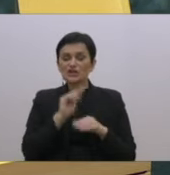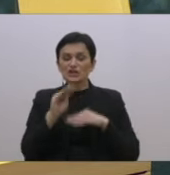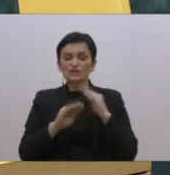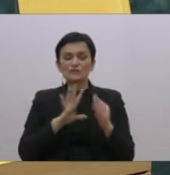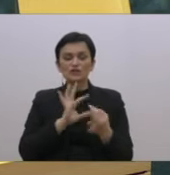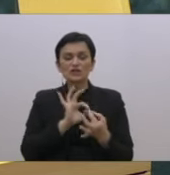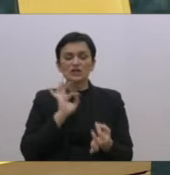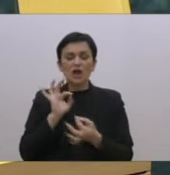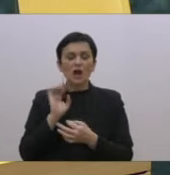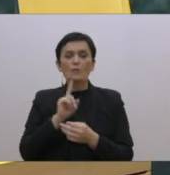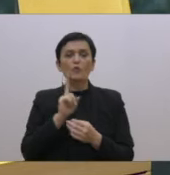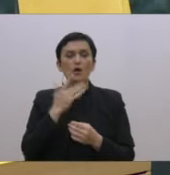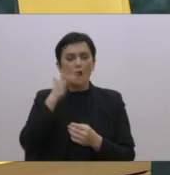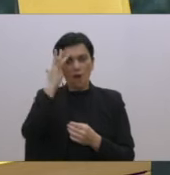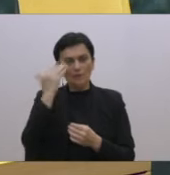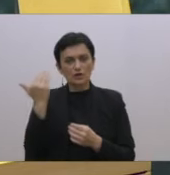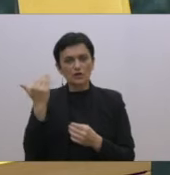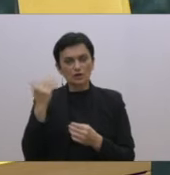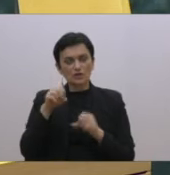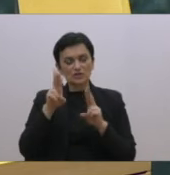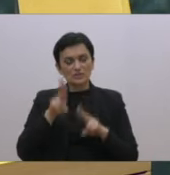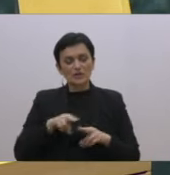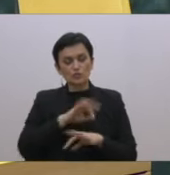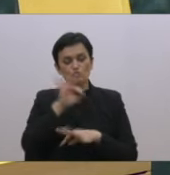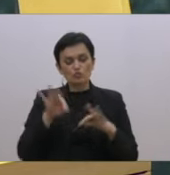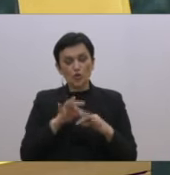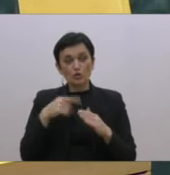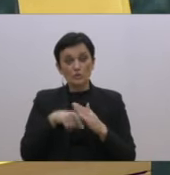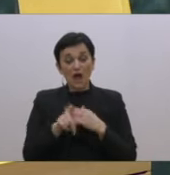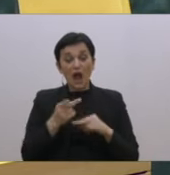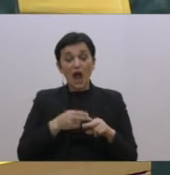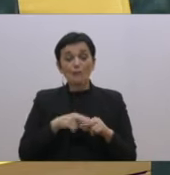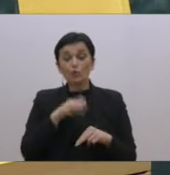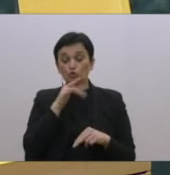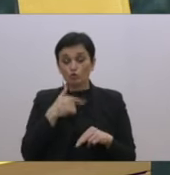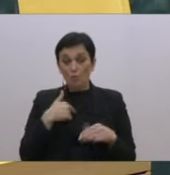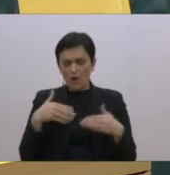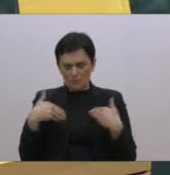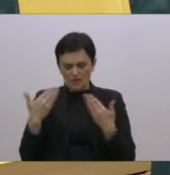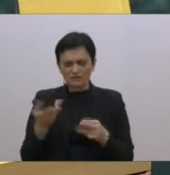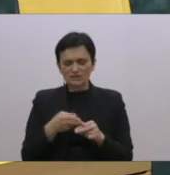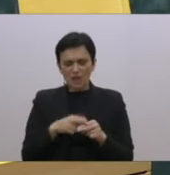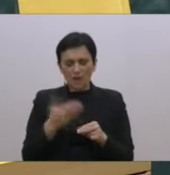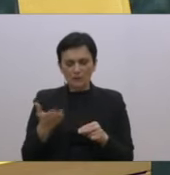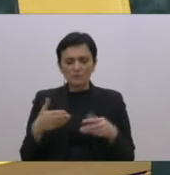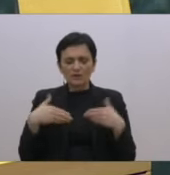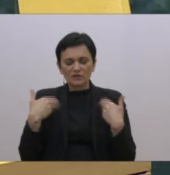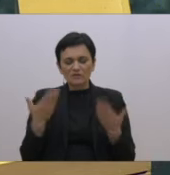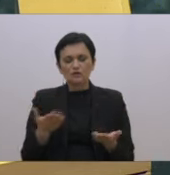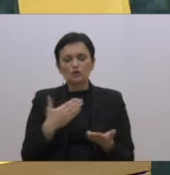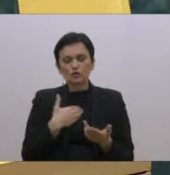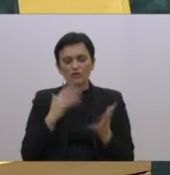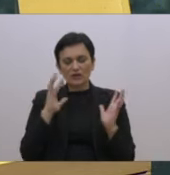გამართული იყო ამერიკის შეერთებული შტატების სპეციალური პროექტის მიერ. და ამ დროს მე მივესალმები ამას, მივესალმები ჩვენს